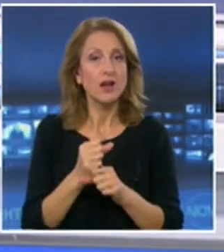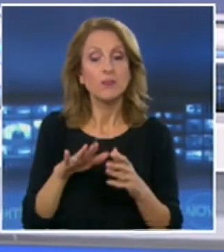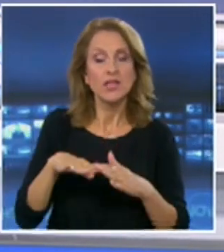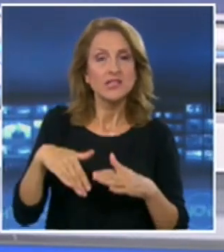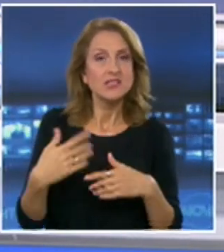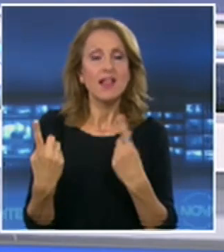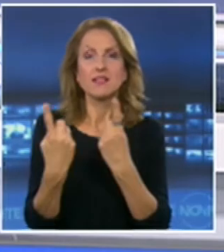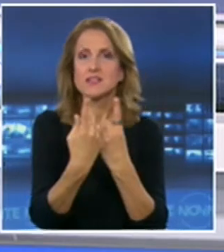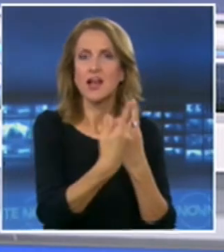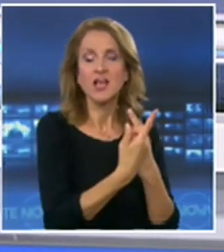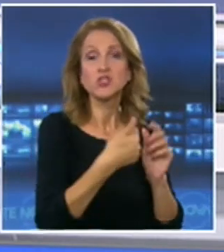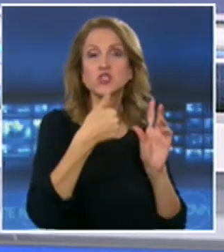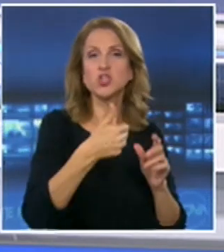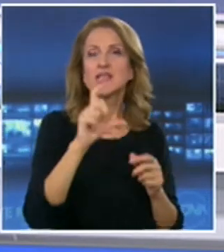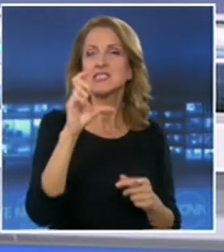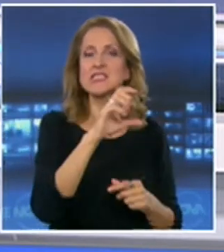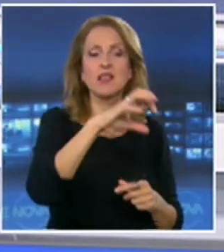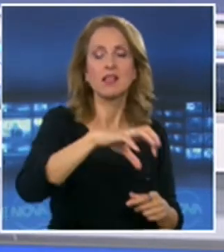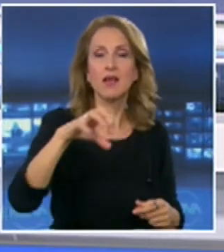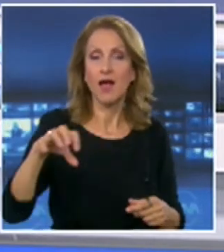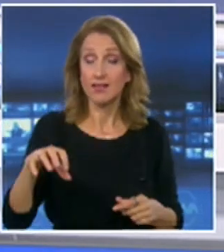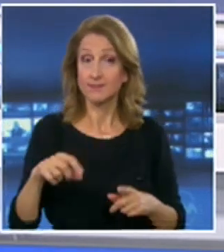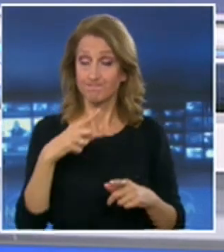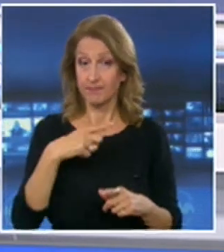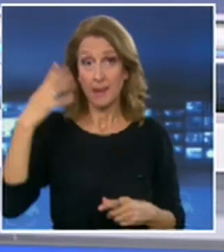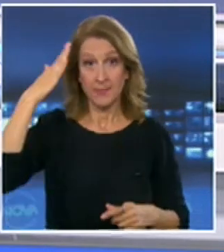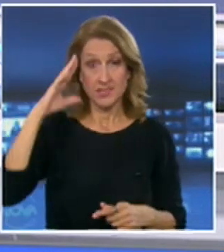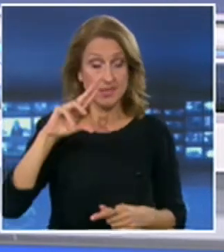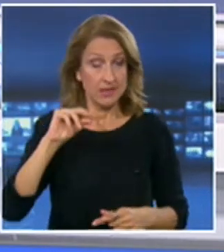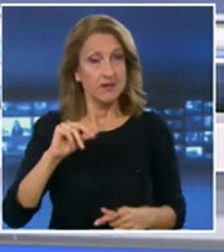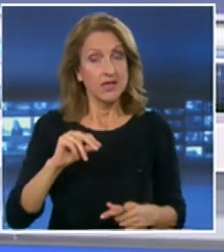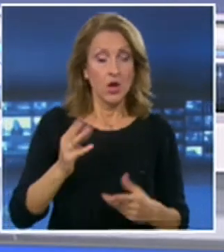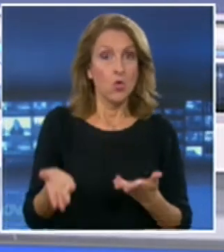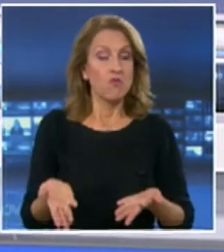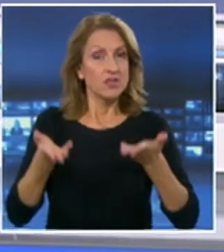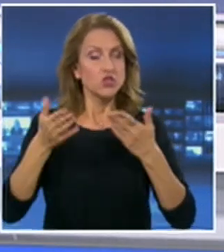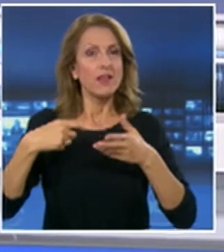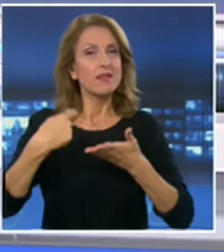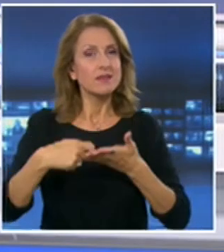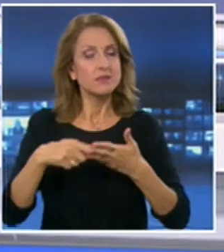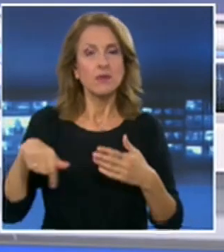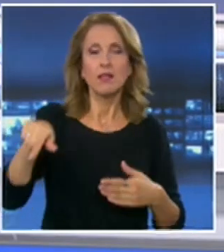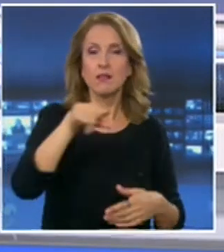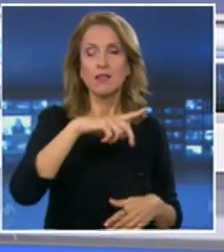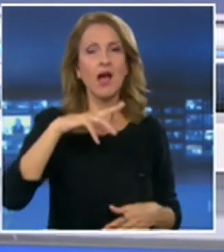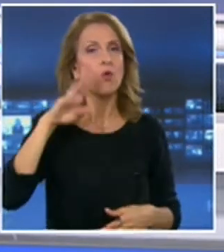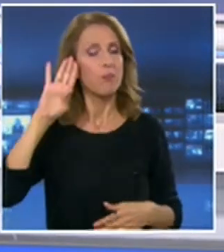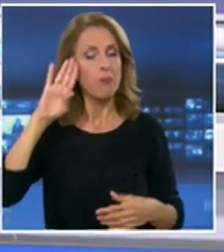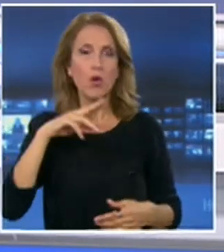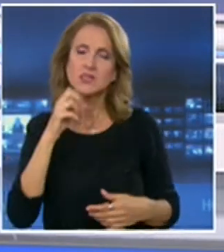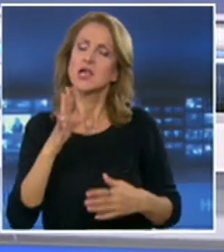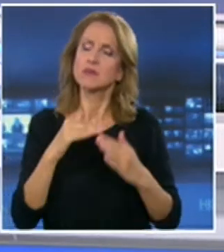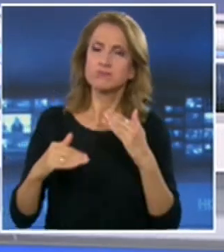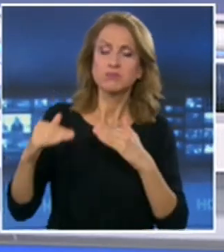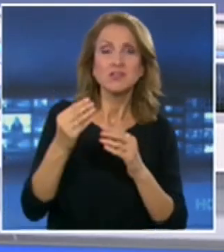с 6-те синдиката. Според министъра, увеличението на заплатите за някои служители ще достигне и 20% след преизчисляване на